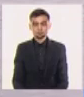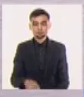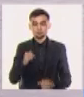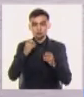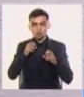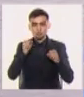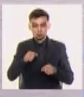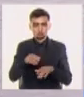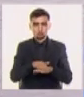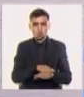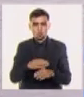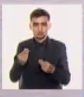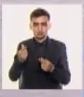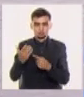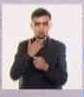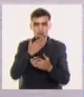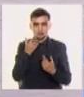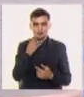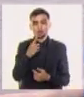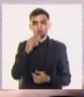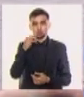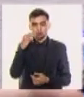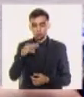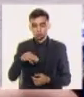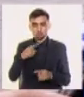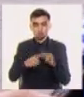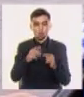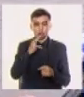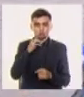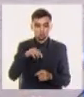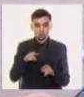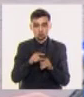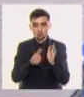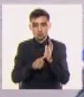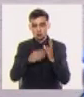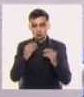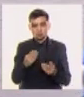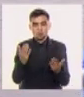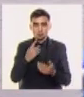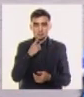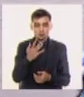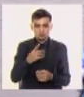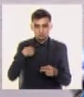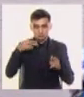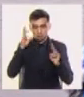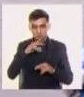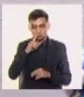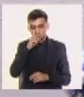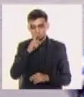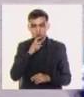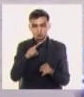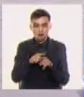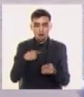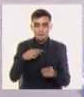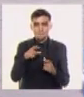Как можно так долго переводить деньги с одного счета на другой? О каких 60 днях идет речь, я даже не пойму. Я лично за